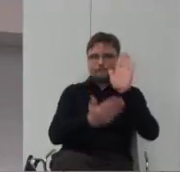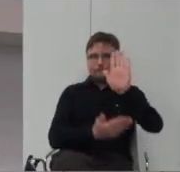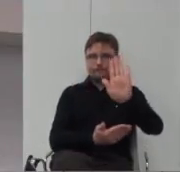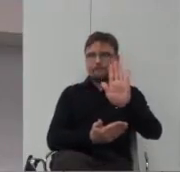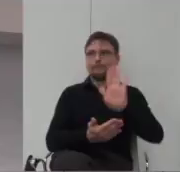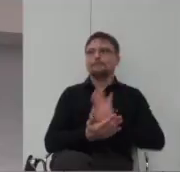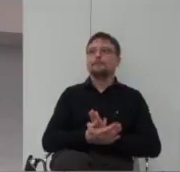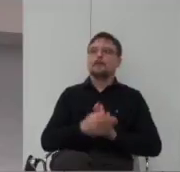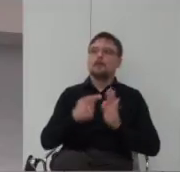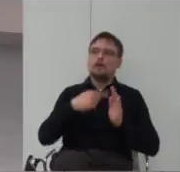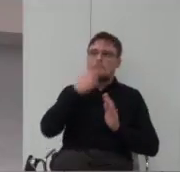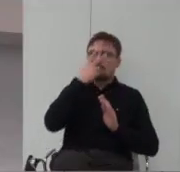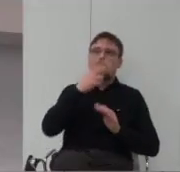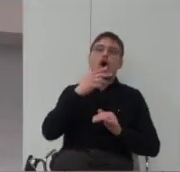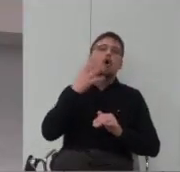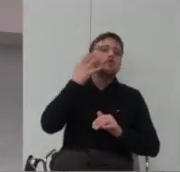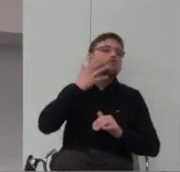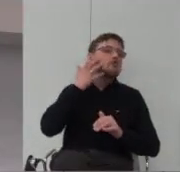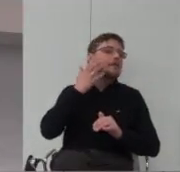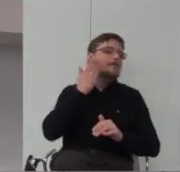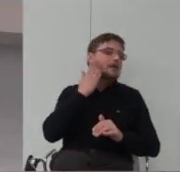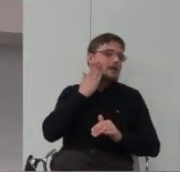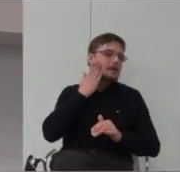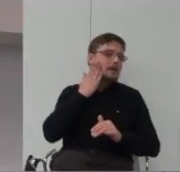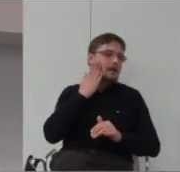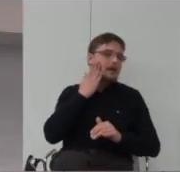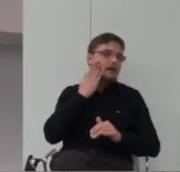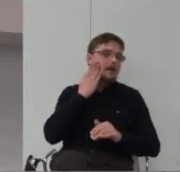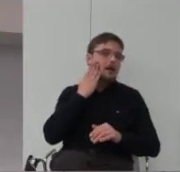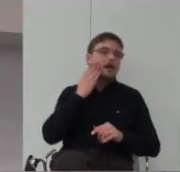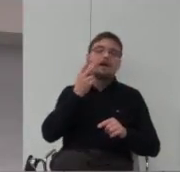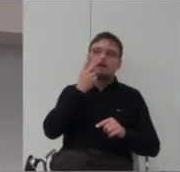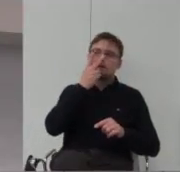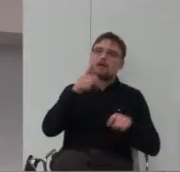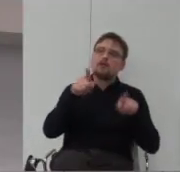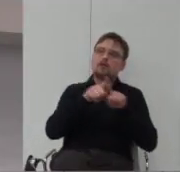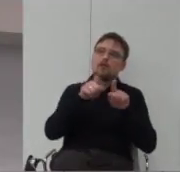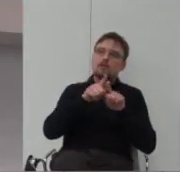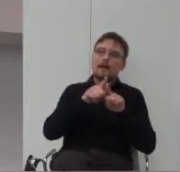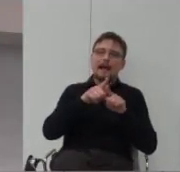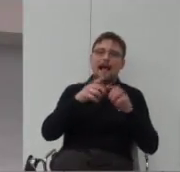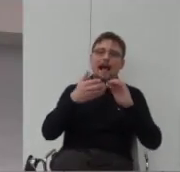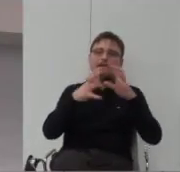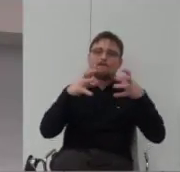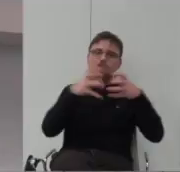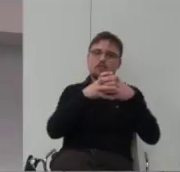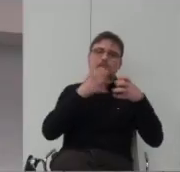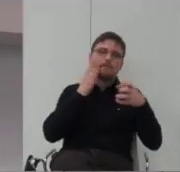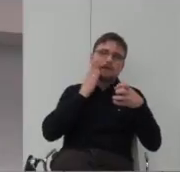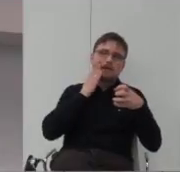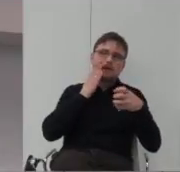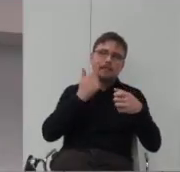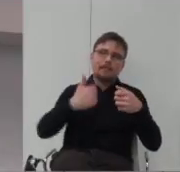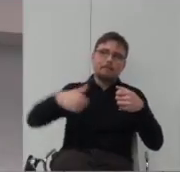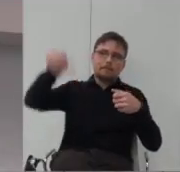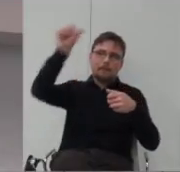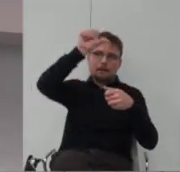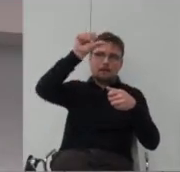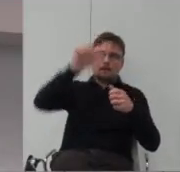Tak, to jest to założenie. Widzimy, że mamy tutaj klasyczne formy mieszkań zaznaczone na różowo